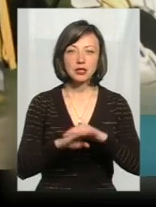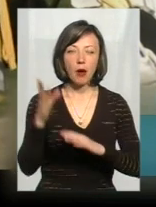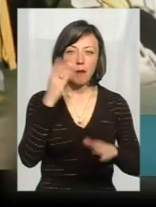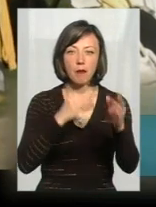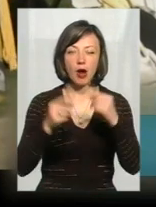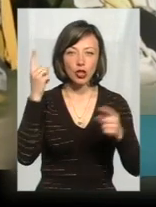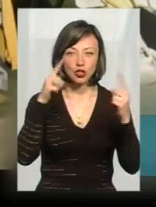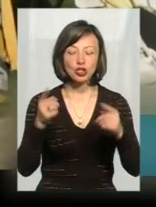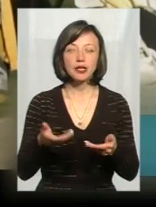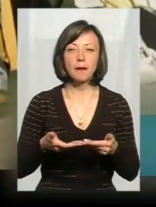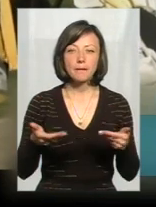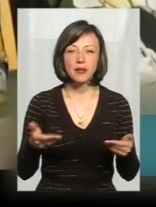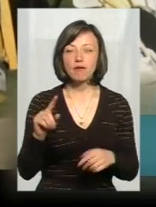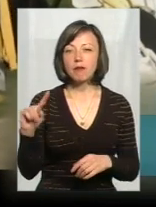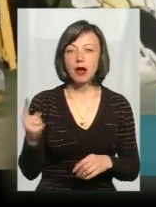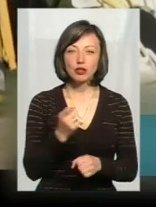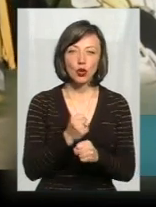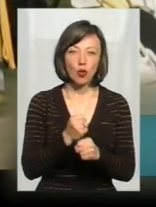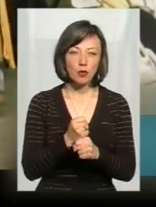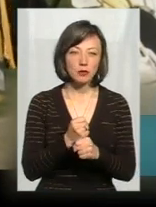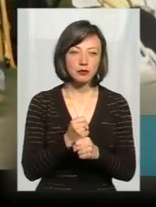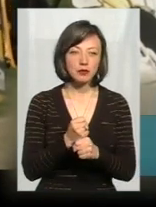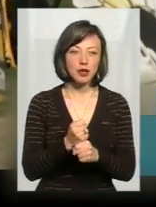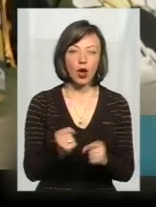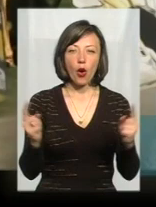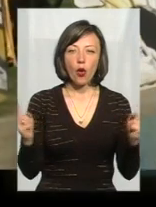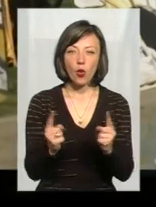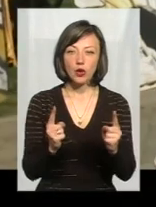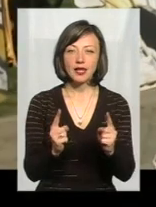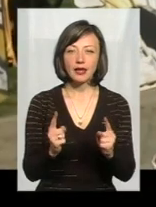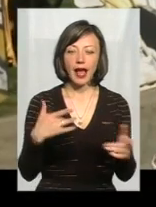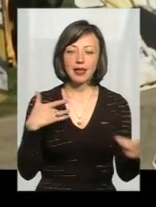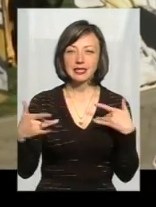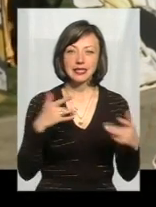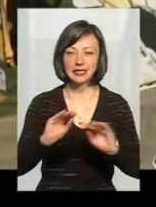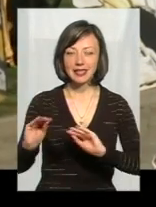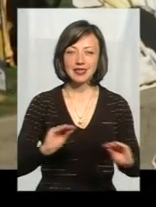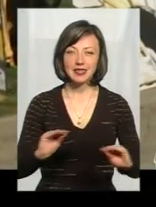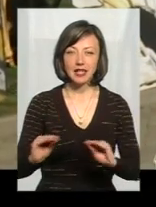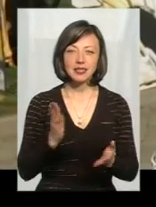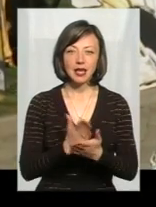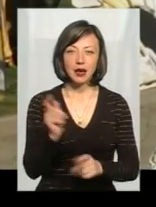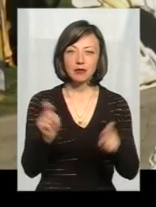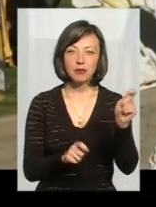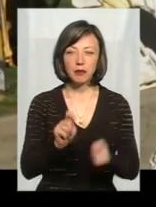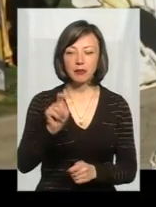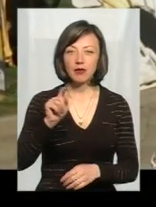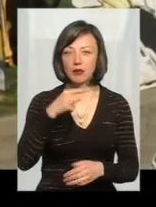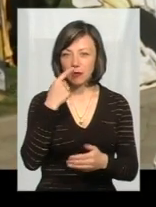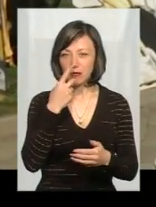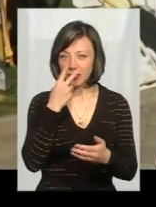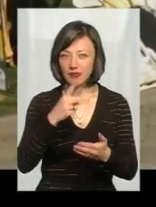сказати, вперше робимо саме такі короткі інсценізації. Є, звісно, відвідувачі, які приїхали в місто і